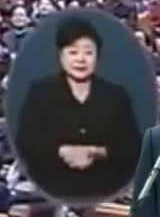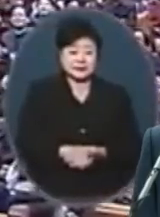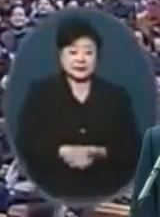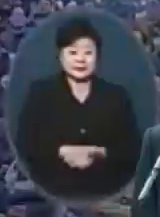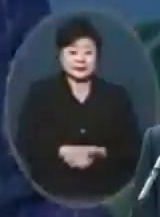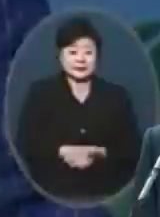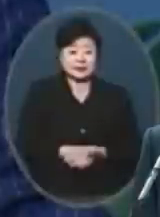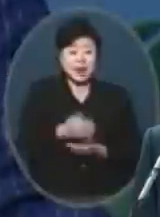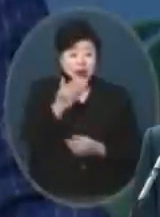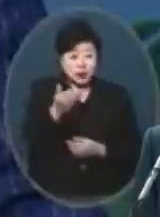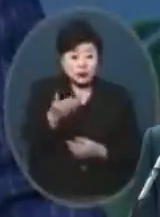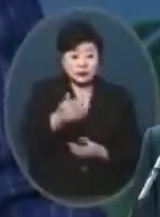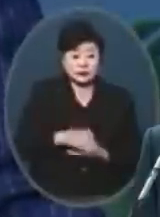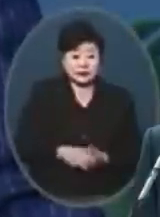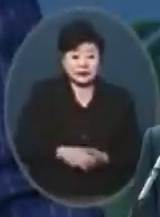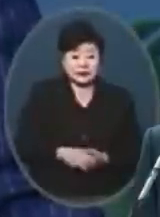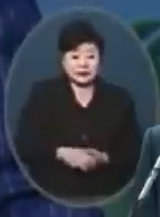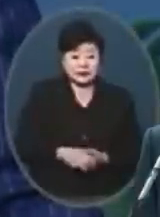여러분,